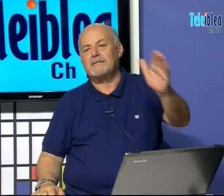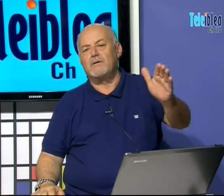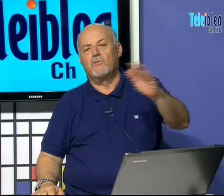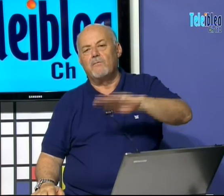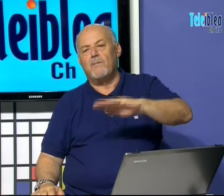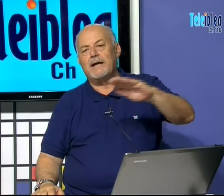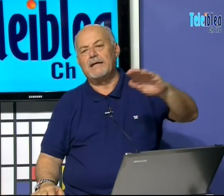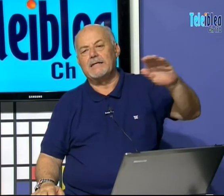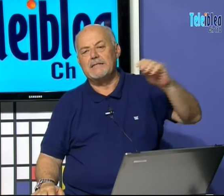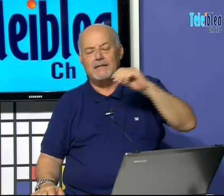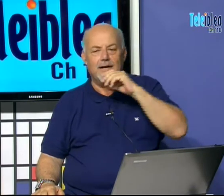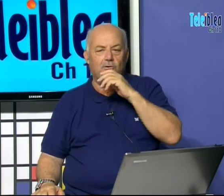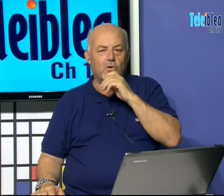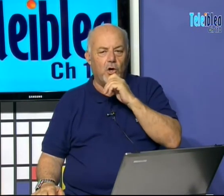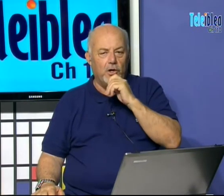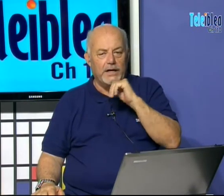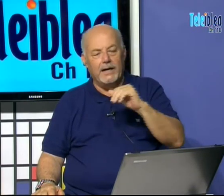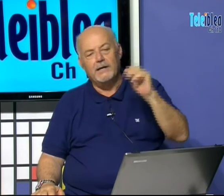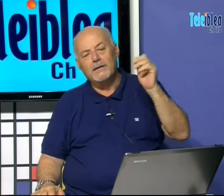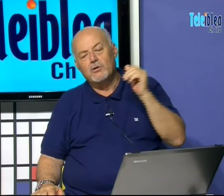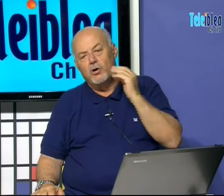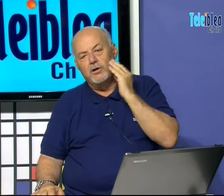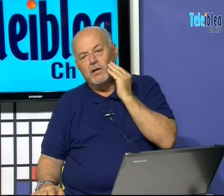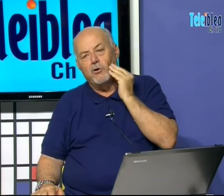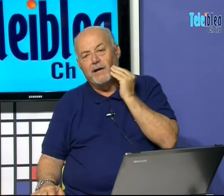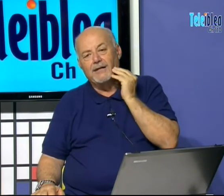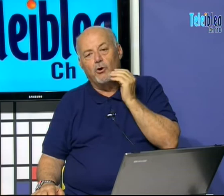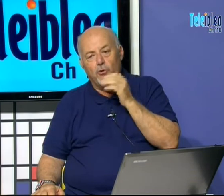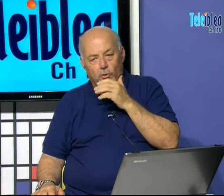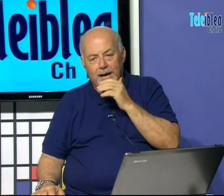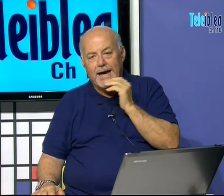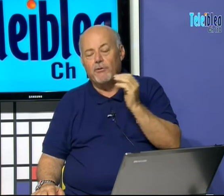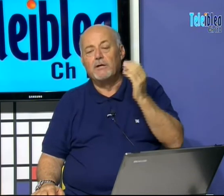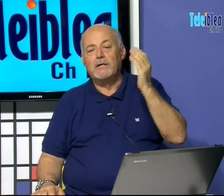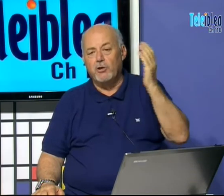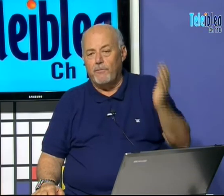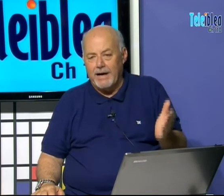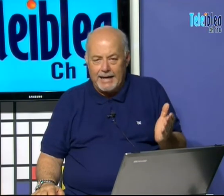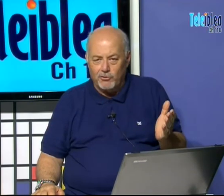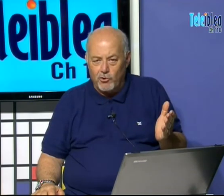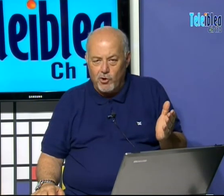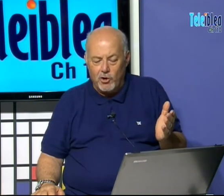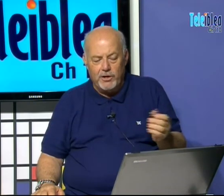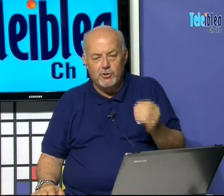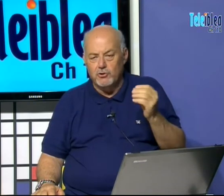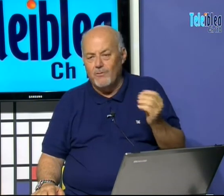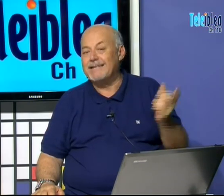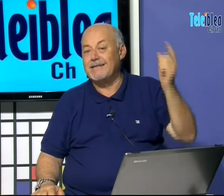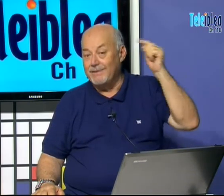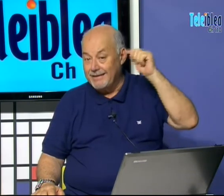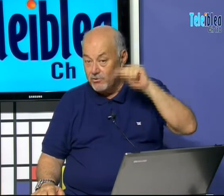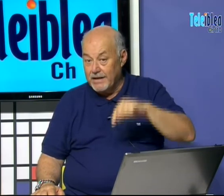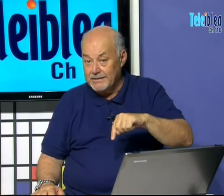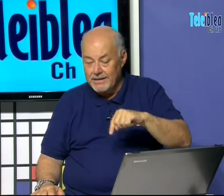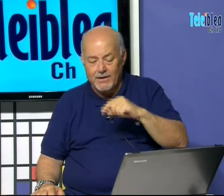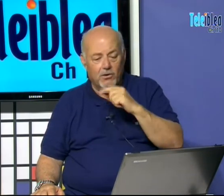le assicuro, mio padre era sindaco con Corrado Roccaro. Io ho parlato con Giorgio Massari, mi